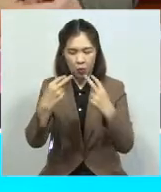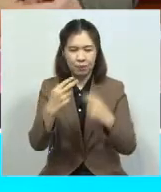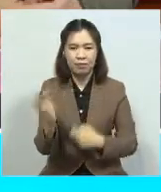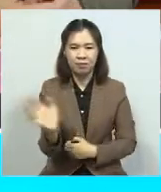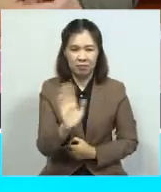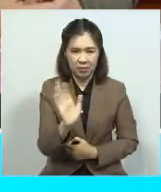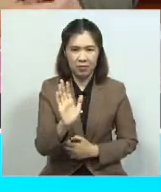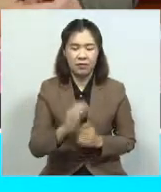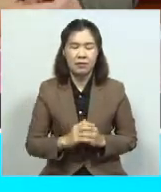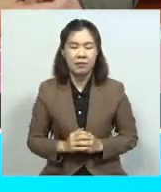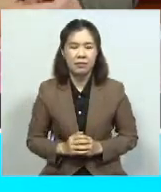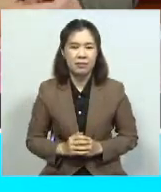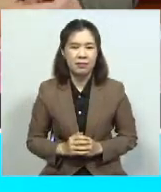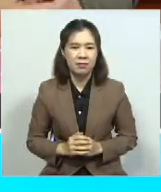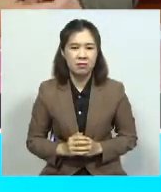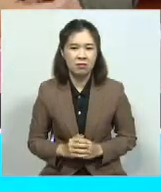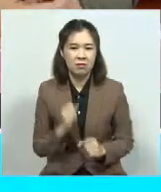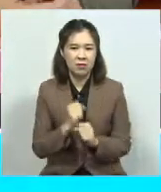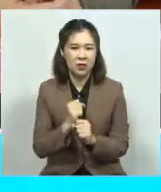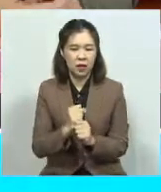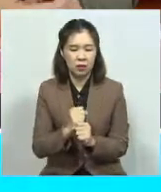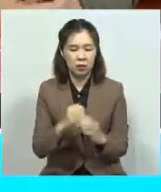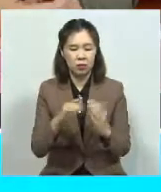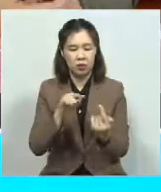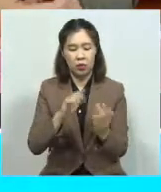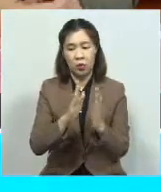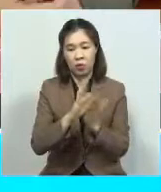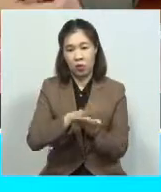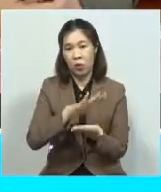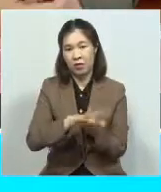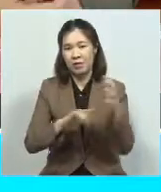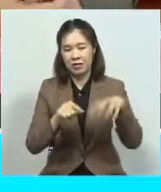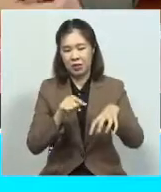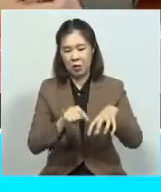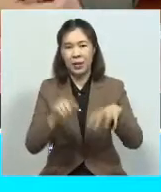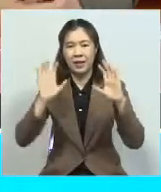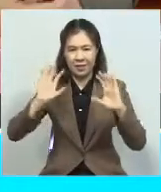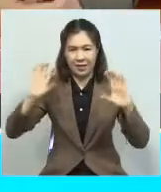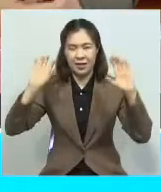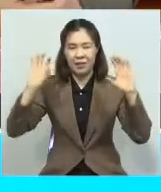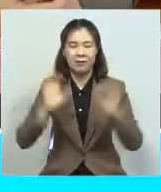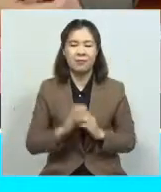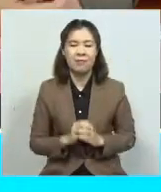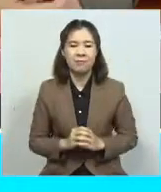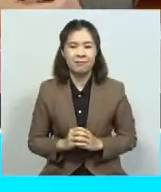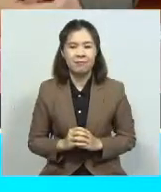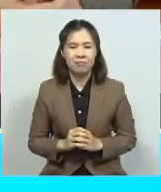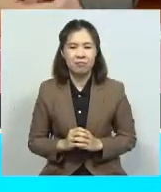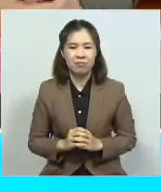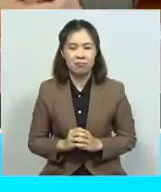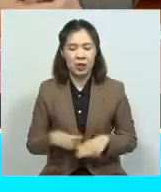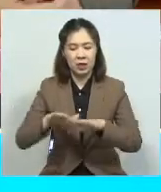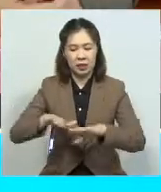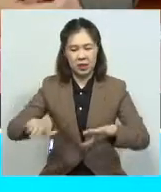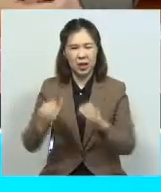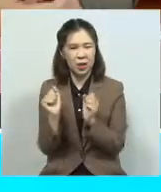ก็เหิมเกริมนะครับทำในสถานที่ราชการทำให้เกิดความหวั่นกลัวนะครับตร